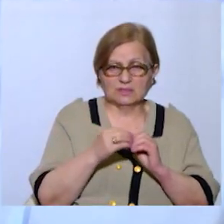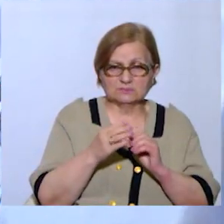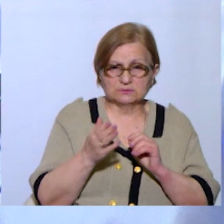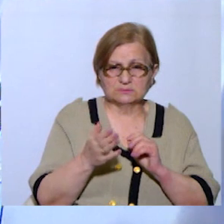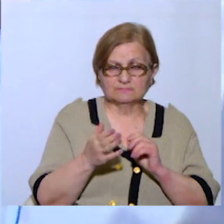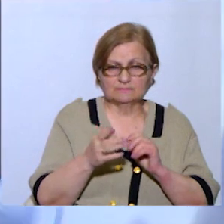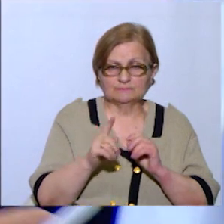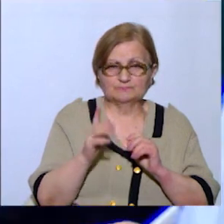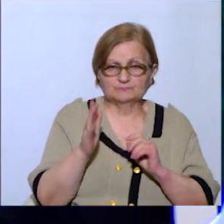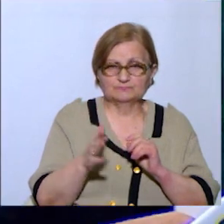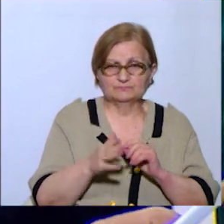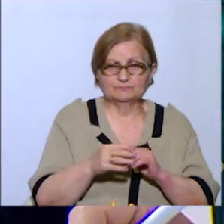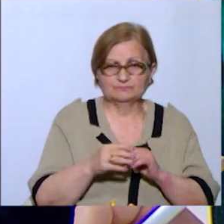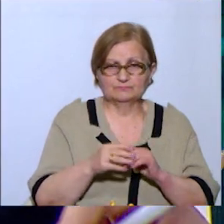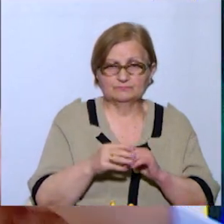რაც არის